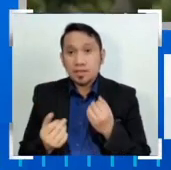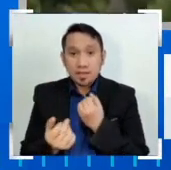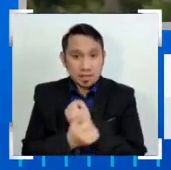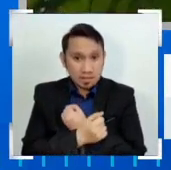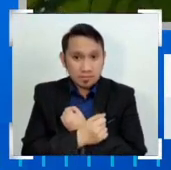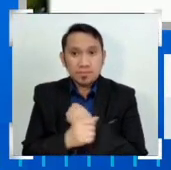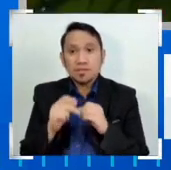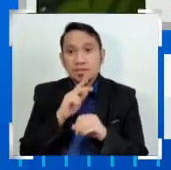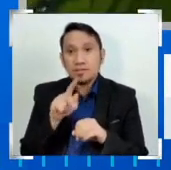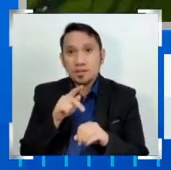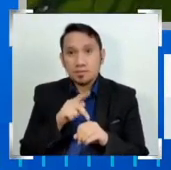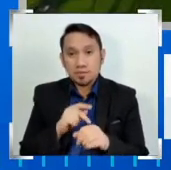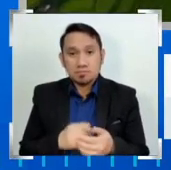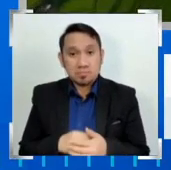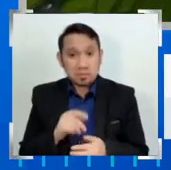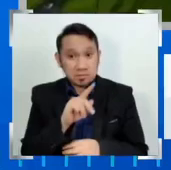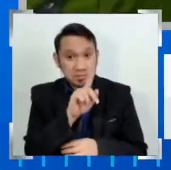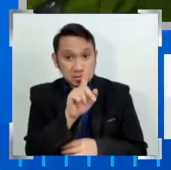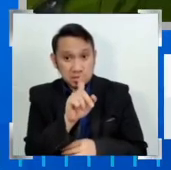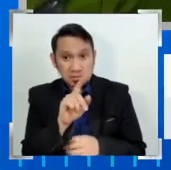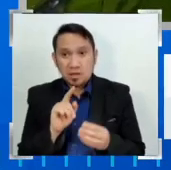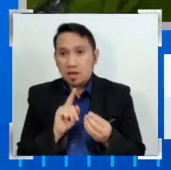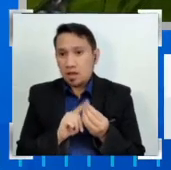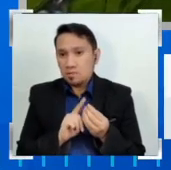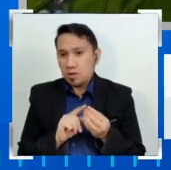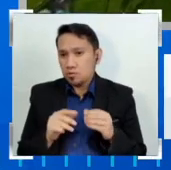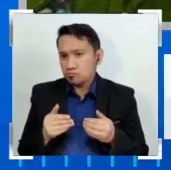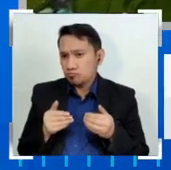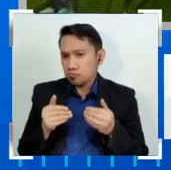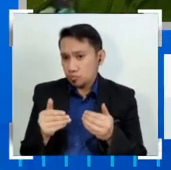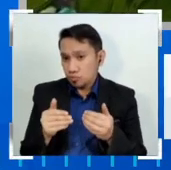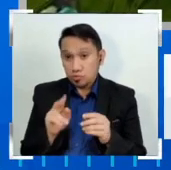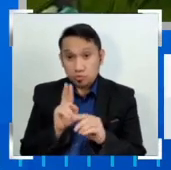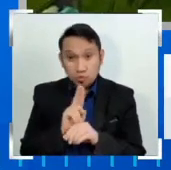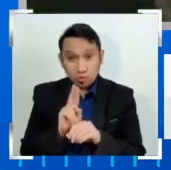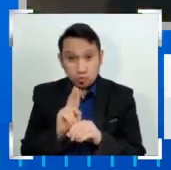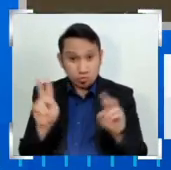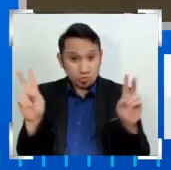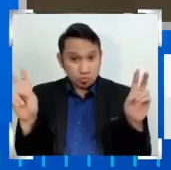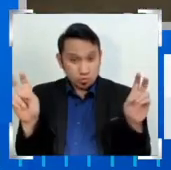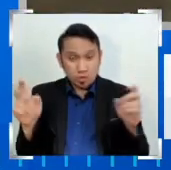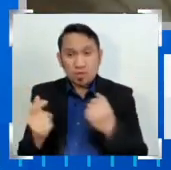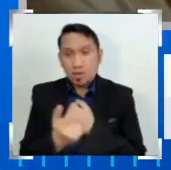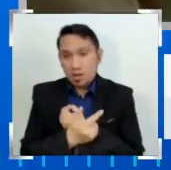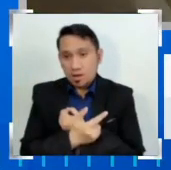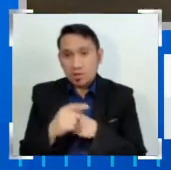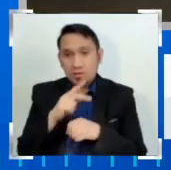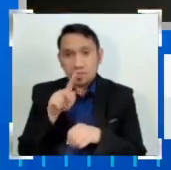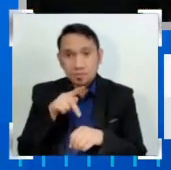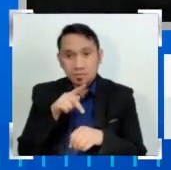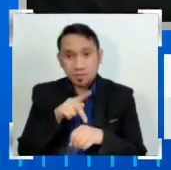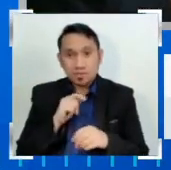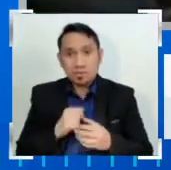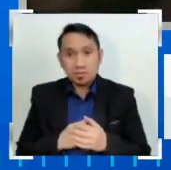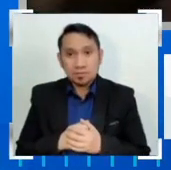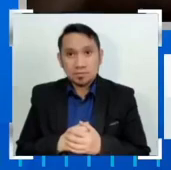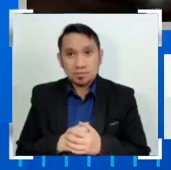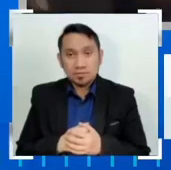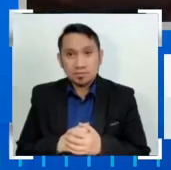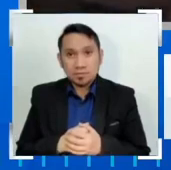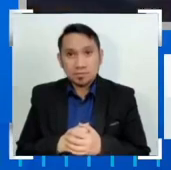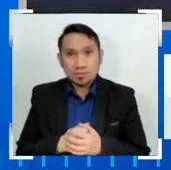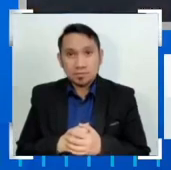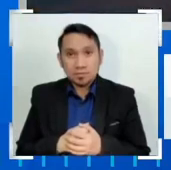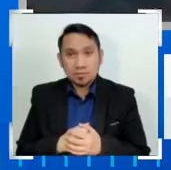Nang tanungin ng media kung patuloy na gagamitin ang slogan na Love the Philippines, I think that was evident. Can you tell us how you are? I'm